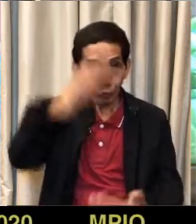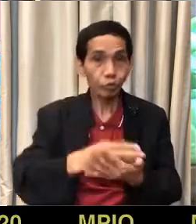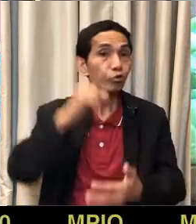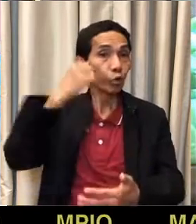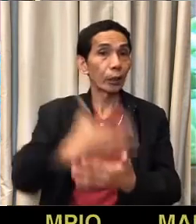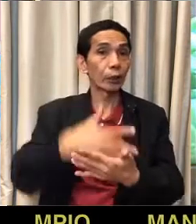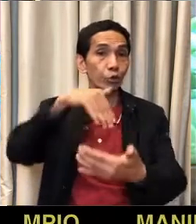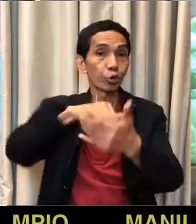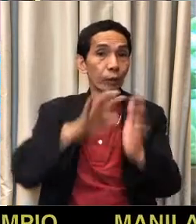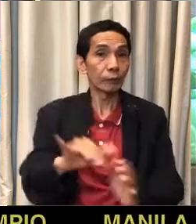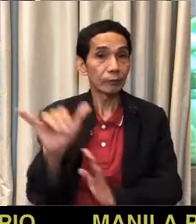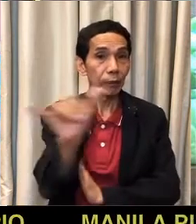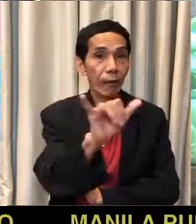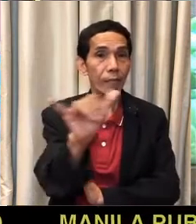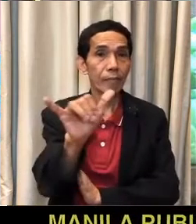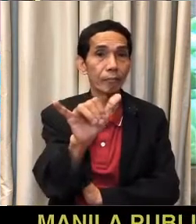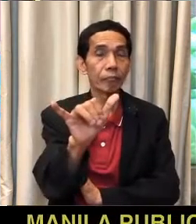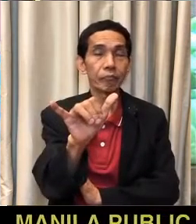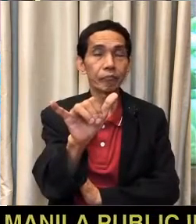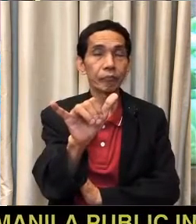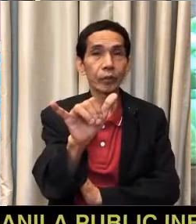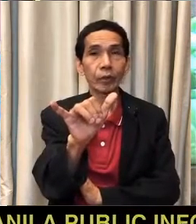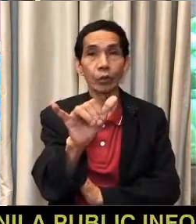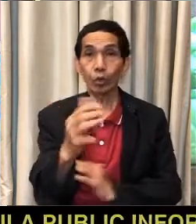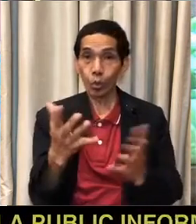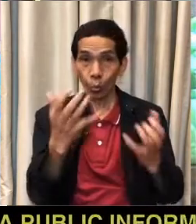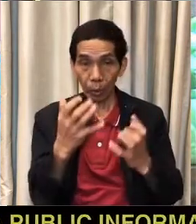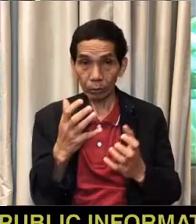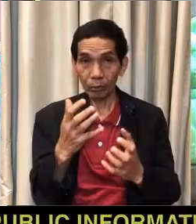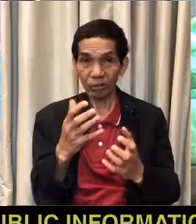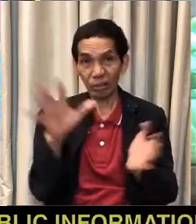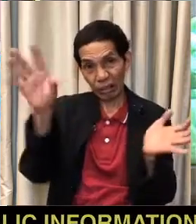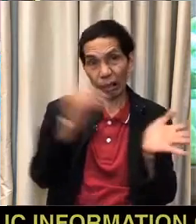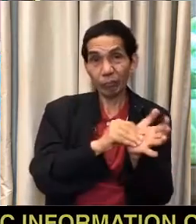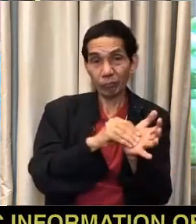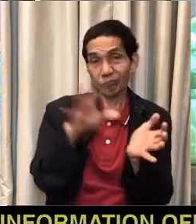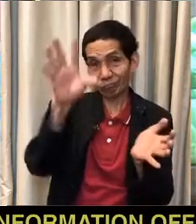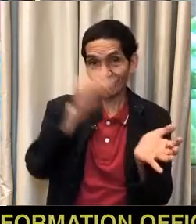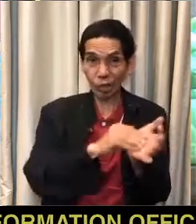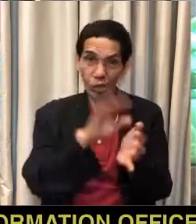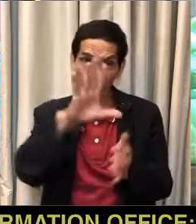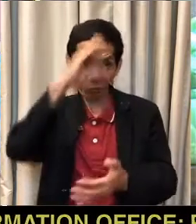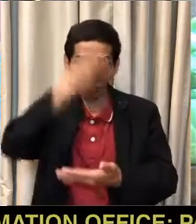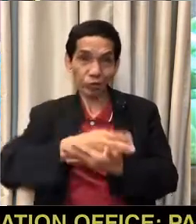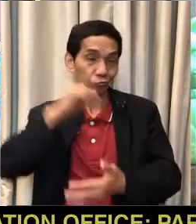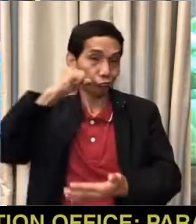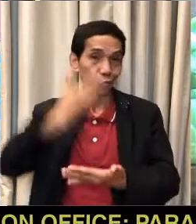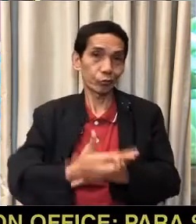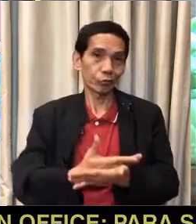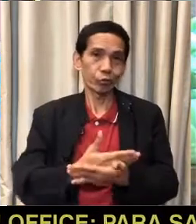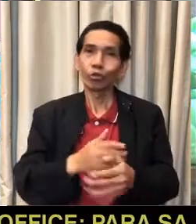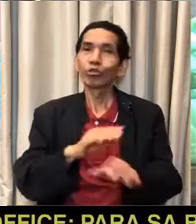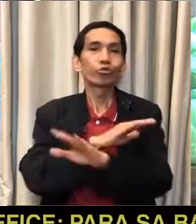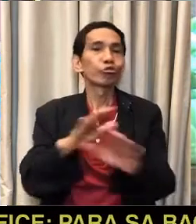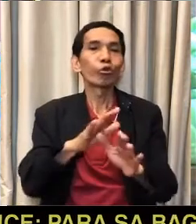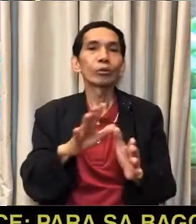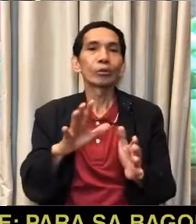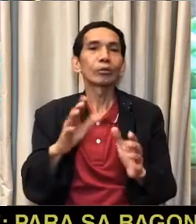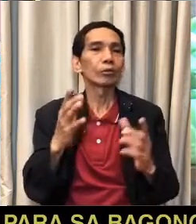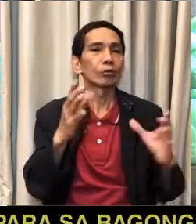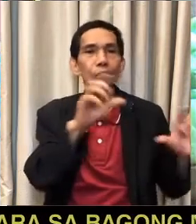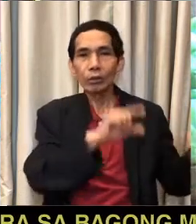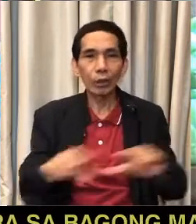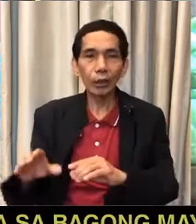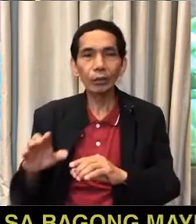kayong estudyante rin. O, gusto nyo ba ginagawa yun sa anak ninyo? Huwag nyong gagawin sa